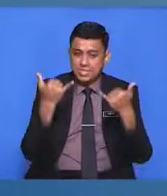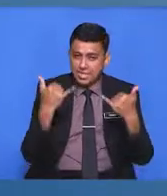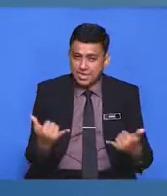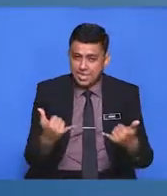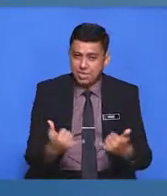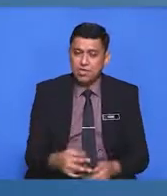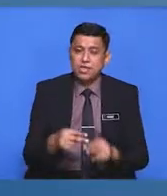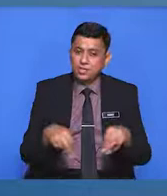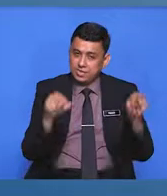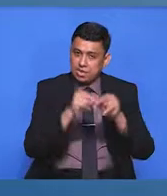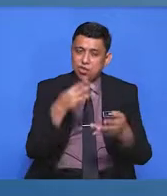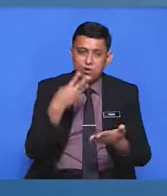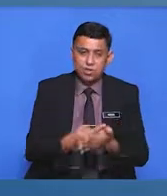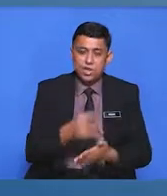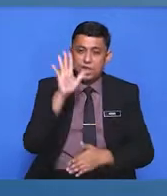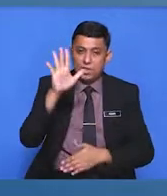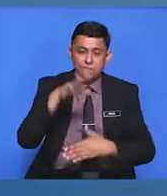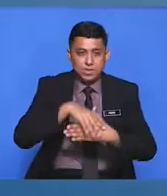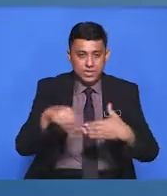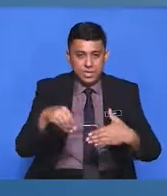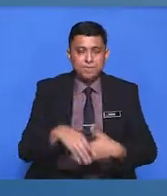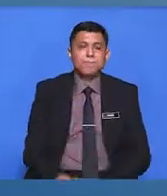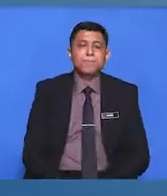Sekarang, nilai wang RM5 pula.